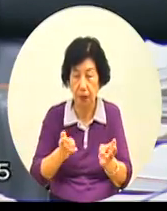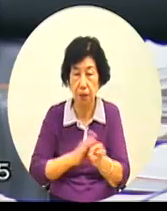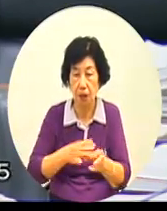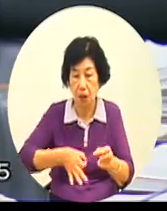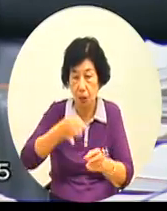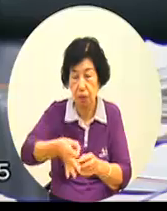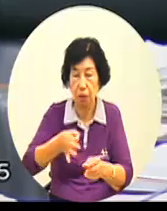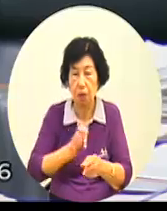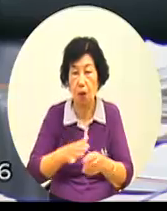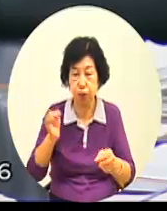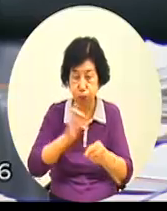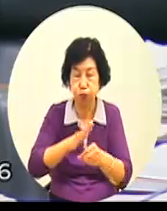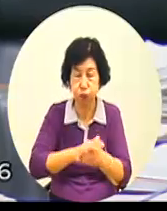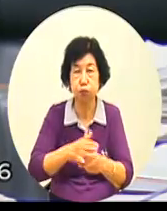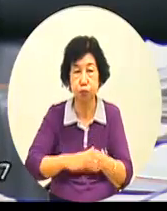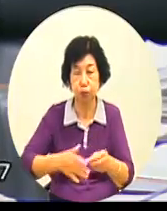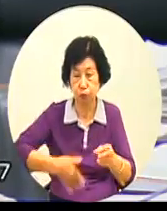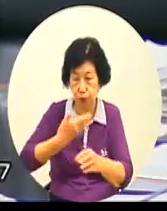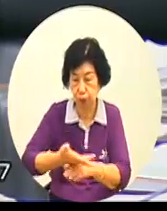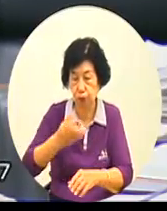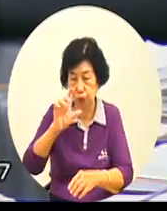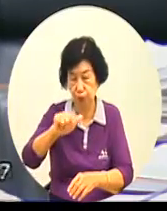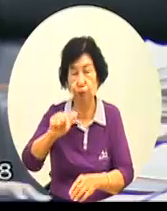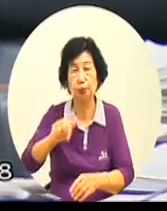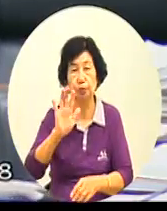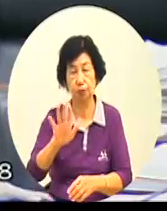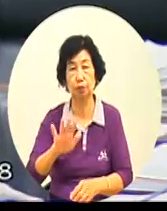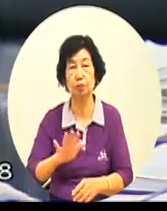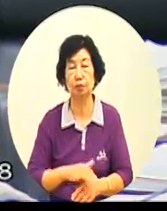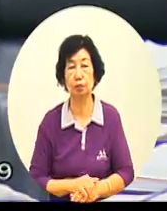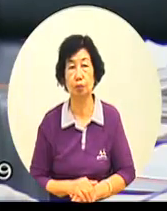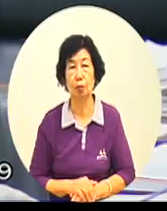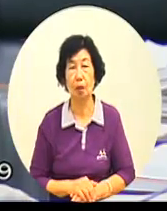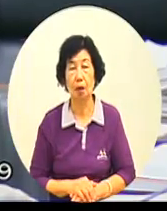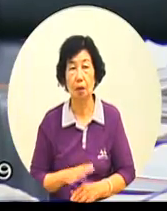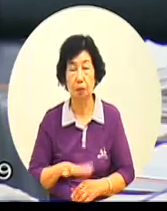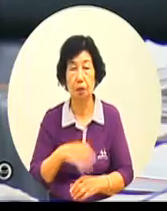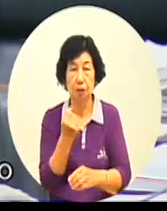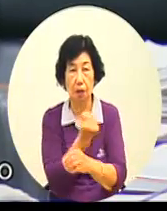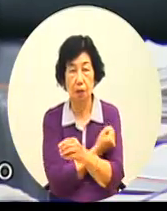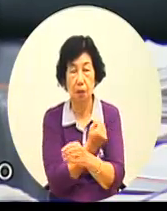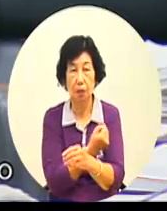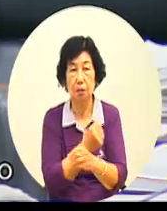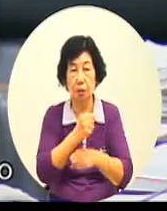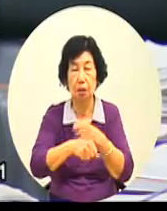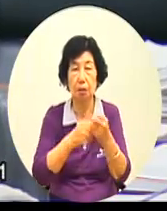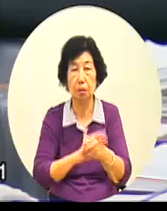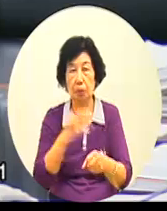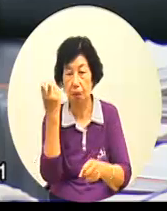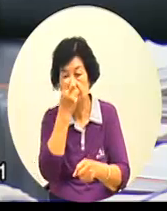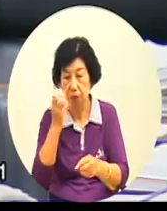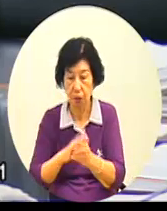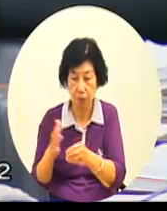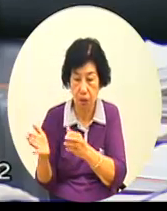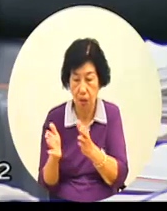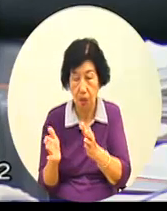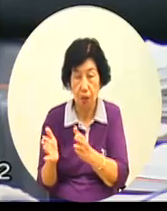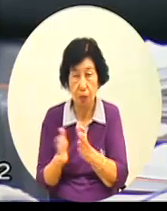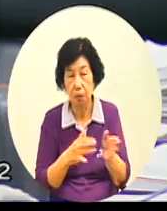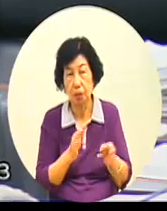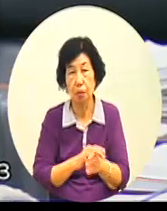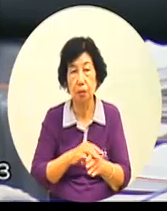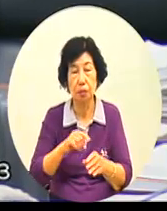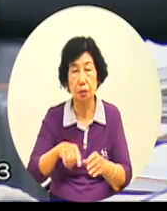老师了。那所以我说，其实劳检的部分到底你们开罚的基准标准是什